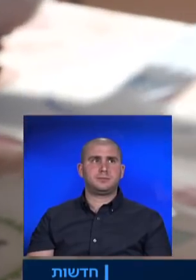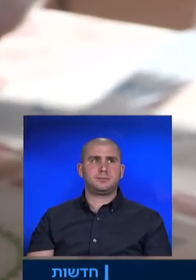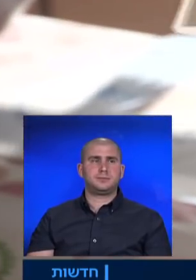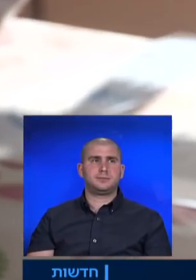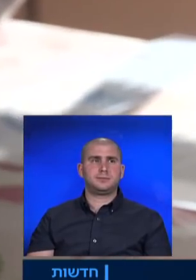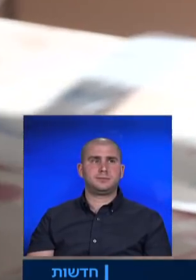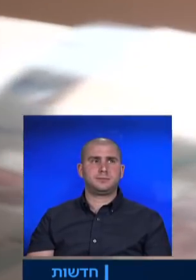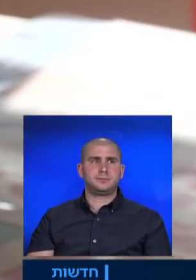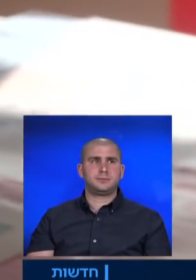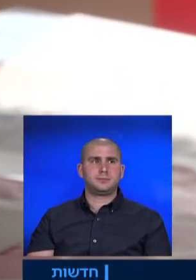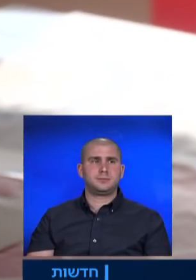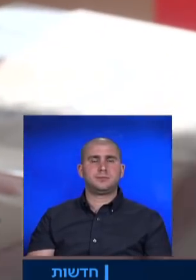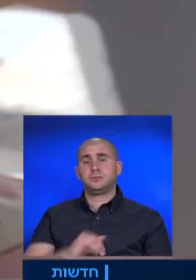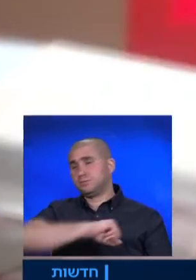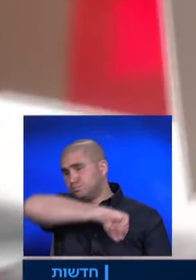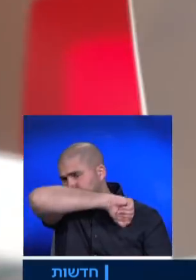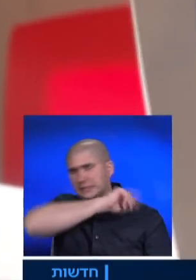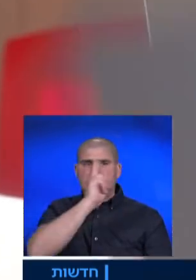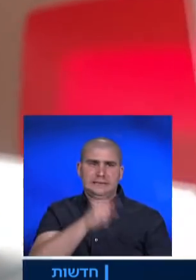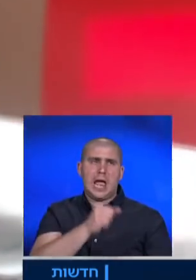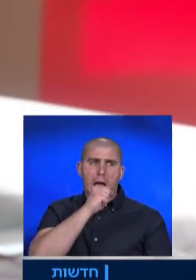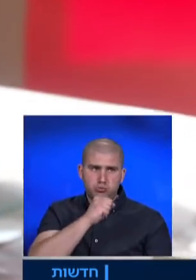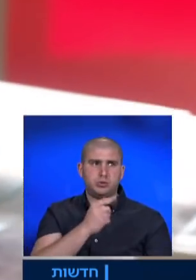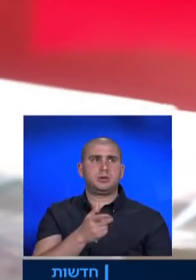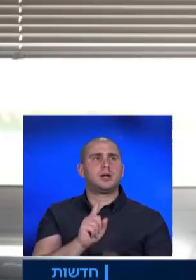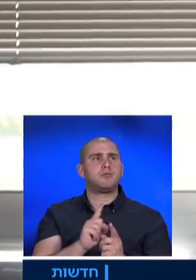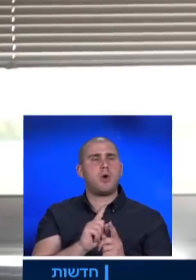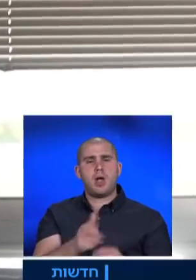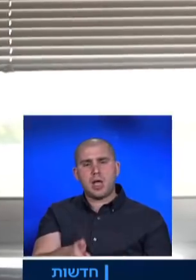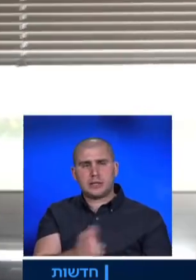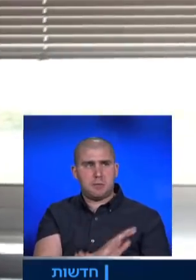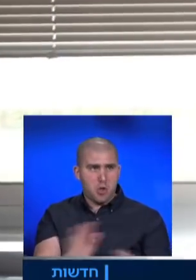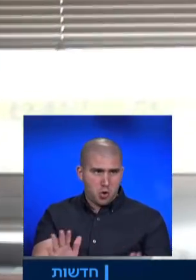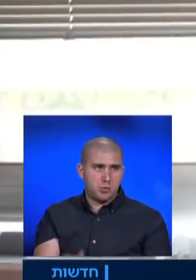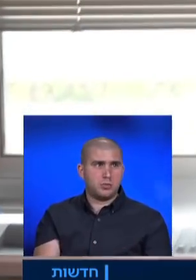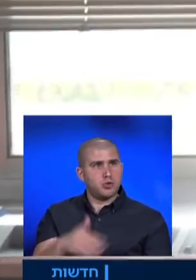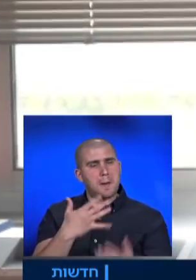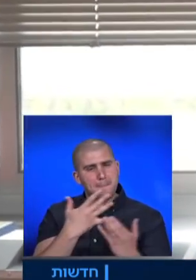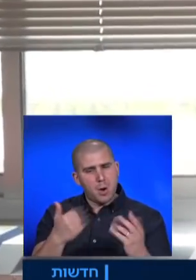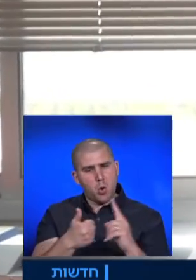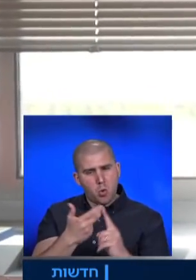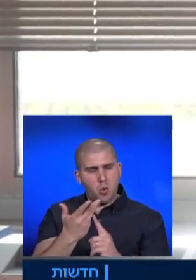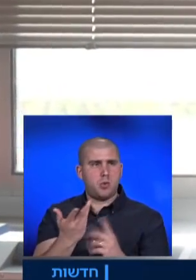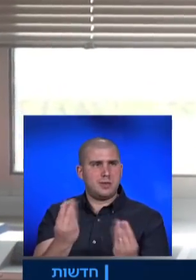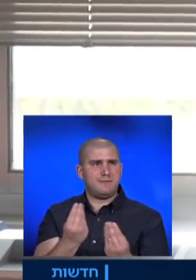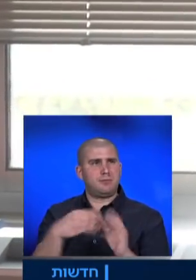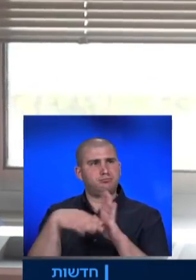מתעדשים בכיוון המרפק, נעים מלחיצת ידיים, ככה שיהיה להם ברור, ככה אפשר יהיה להסביר להם, זה יהיה